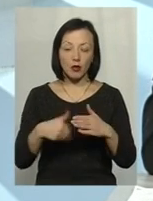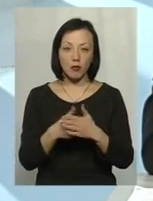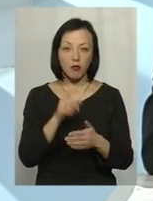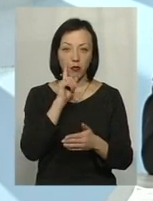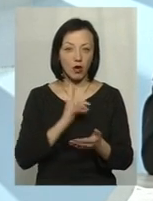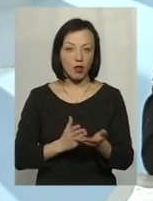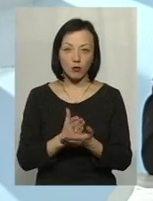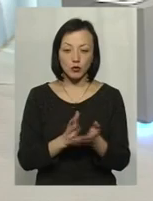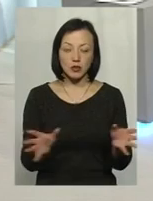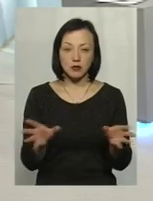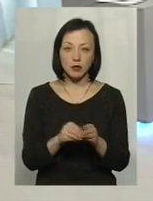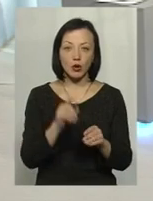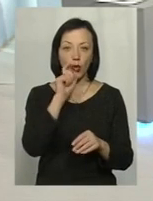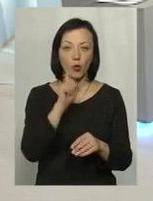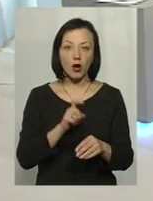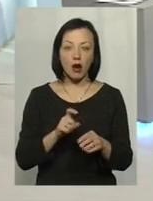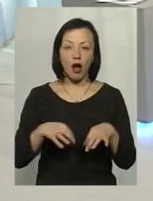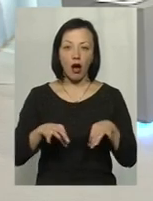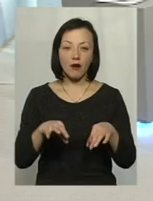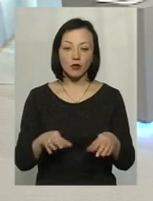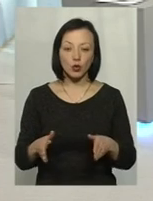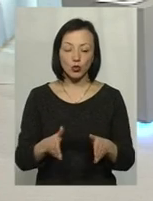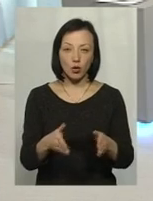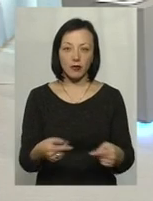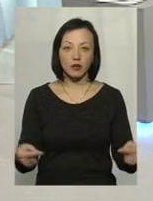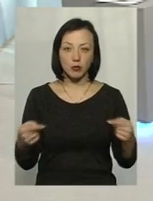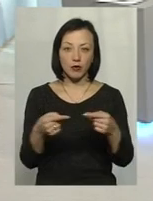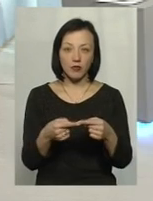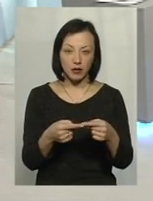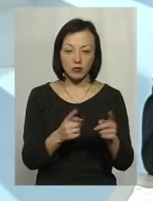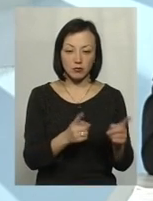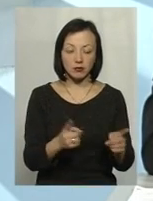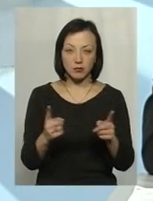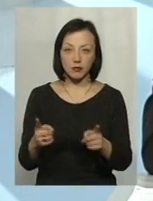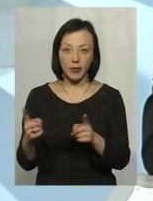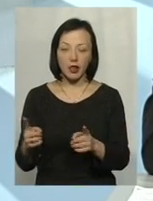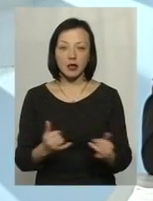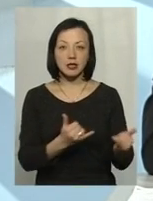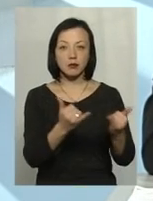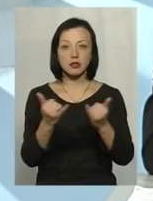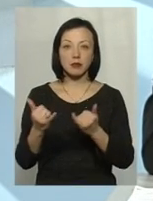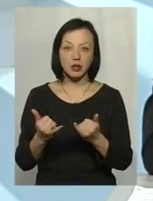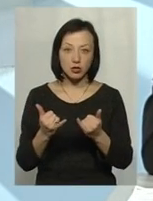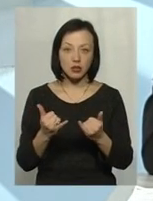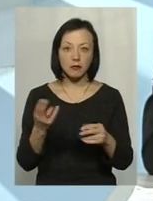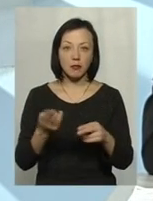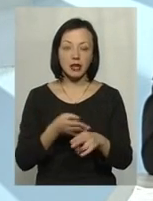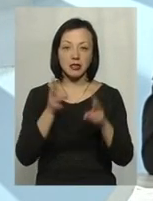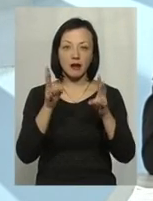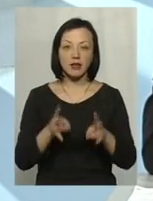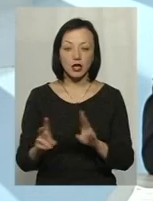обслужимо спільно з Укравтодором відповідні дорожні ділянки для того, щоб забезпечити безаварійний